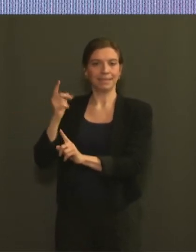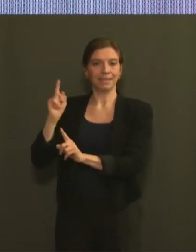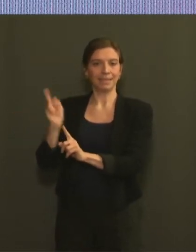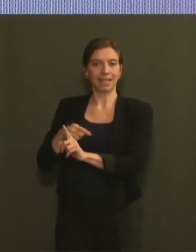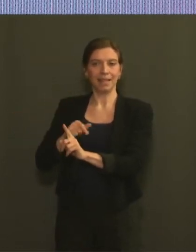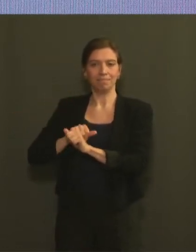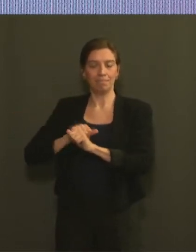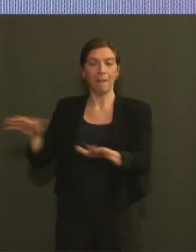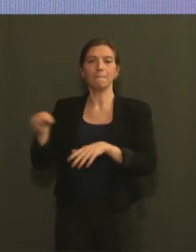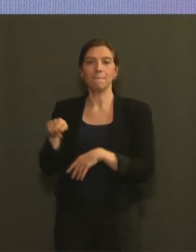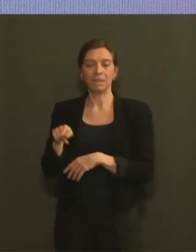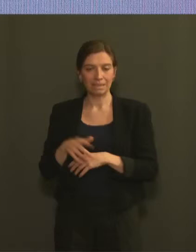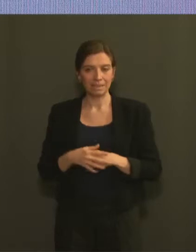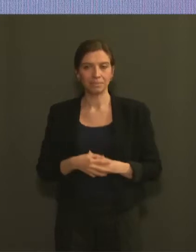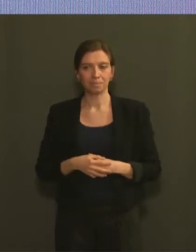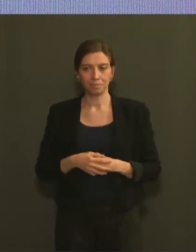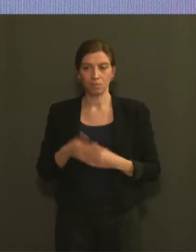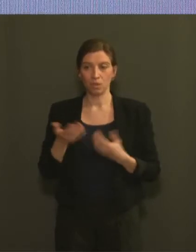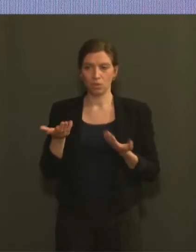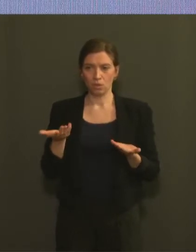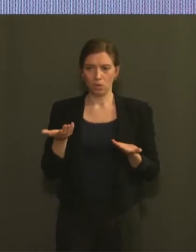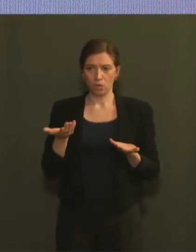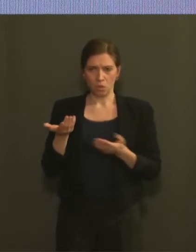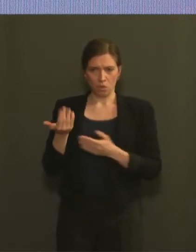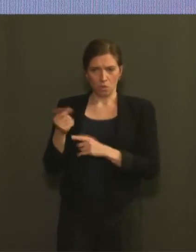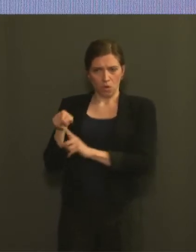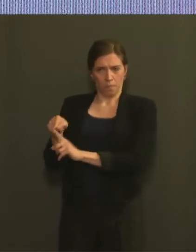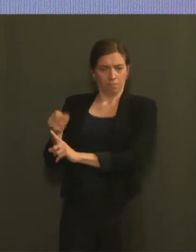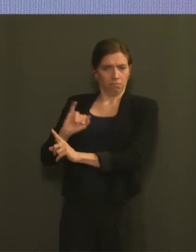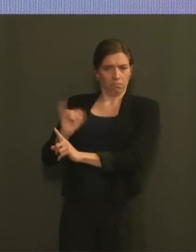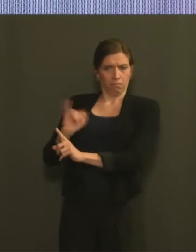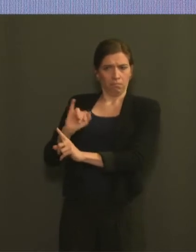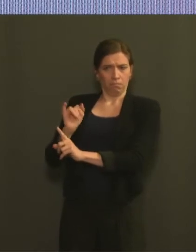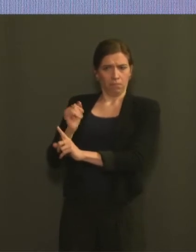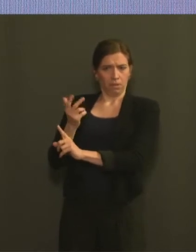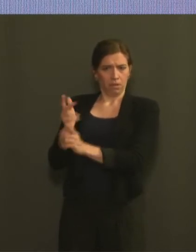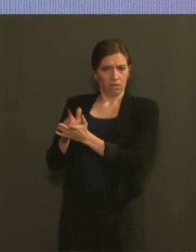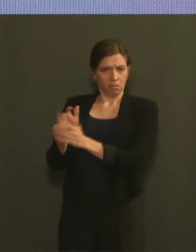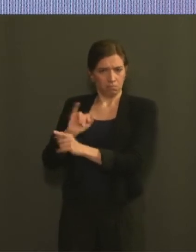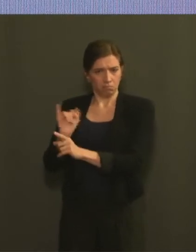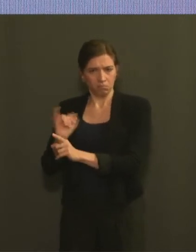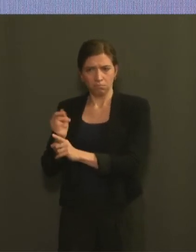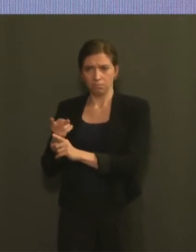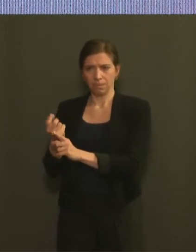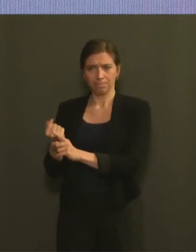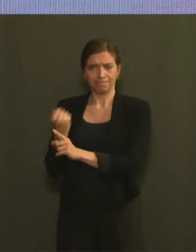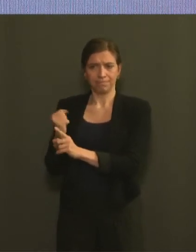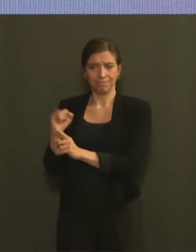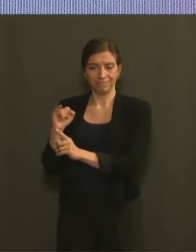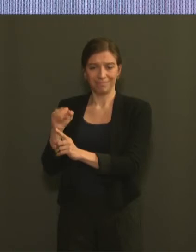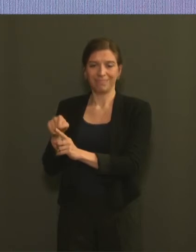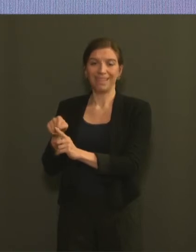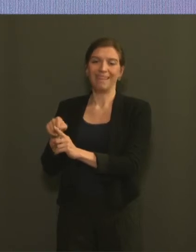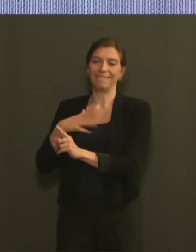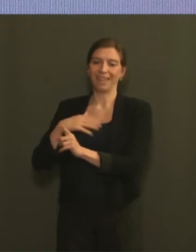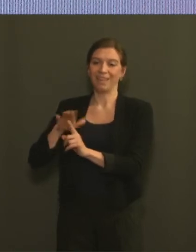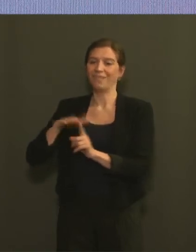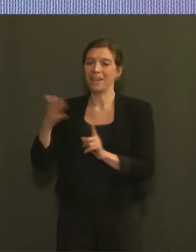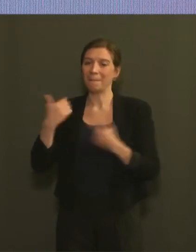candidats de fille secrète on espère via on the social network mark